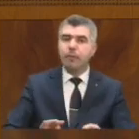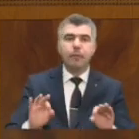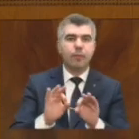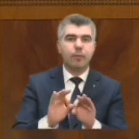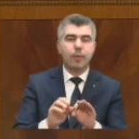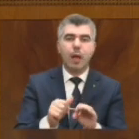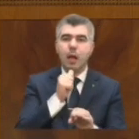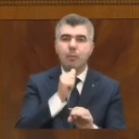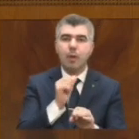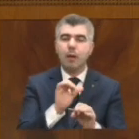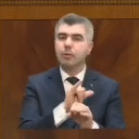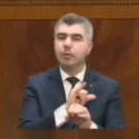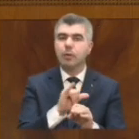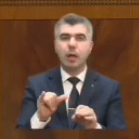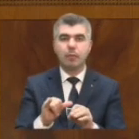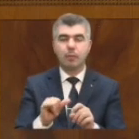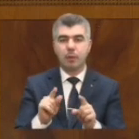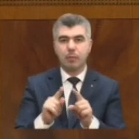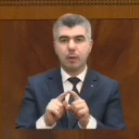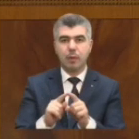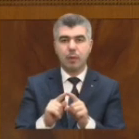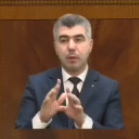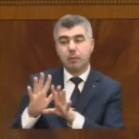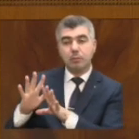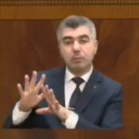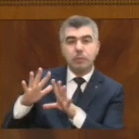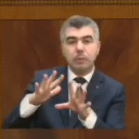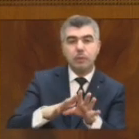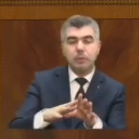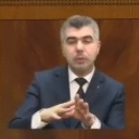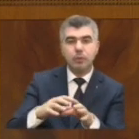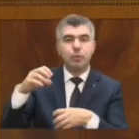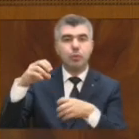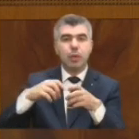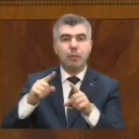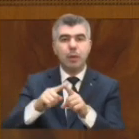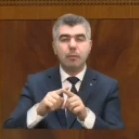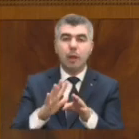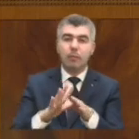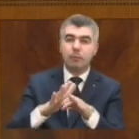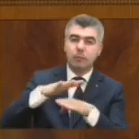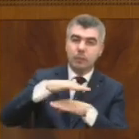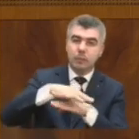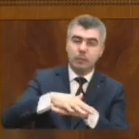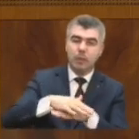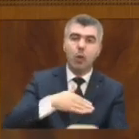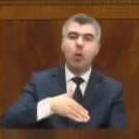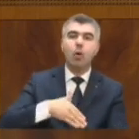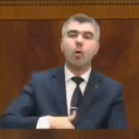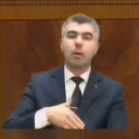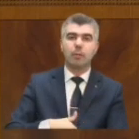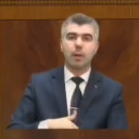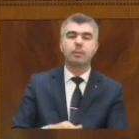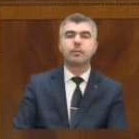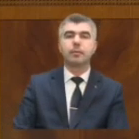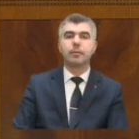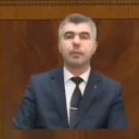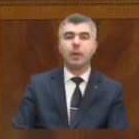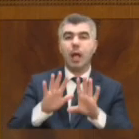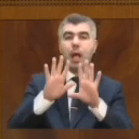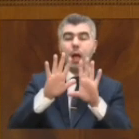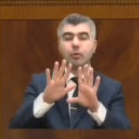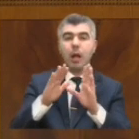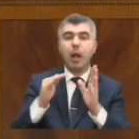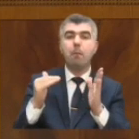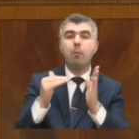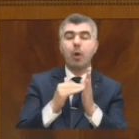كان غيكونوا شحال ديال الضحايا ديال هاد الفيضانات. الحمد لله هاد السد مثلا ديال قلميم ديال فسك راه 10 مليون متر